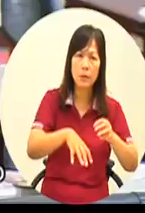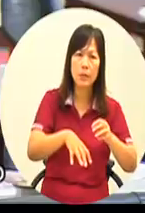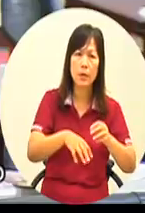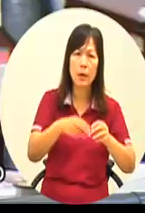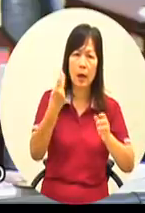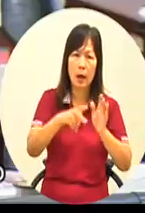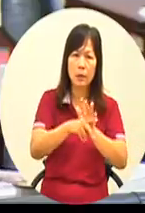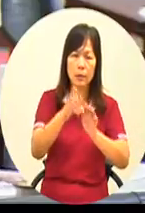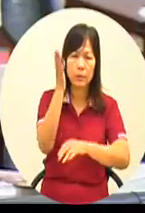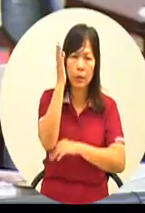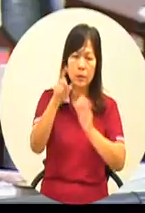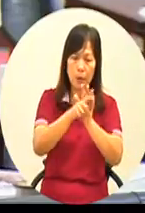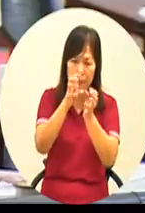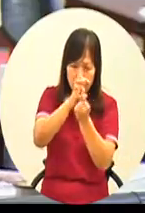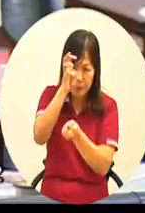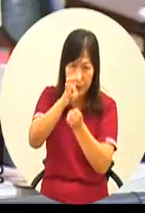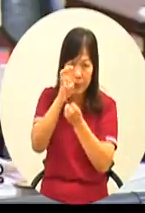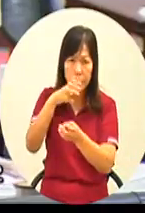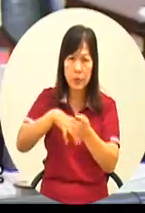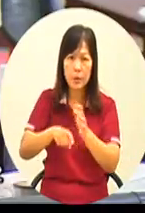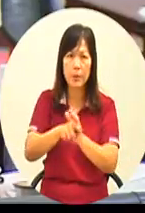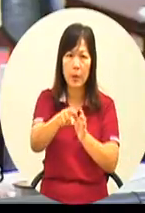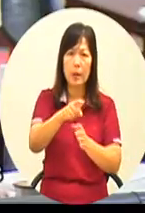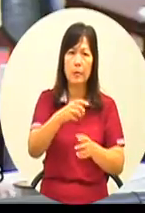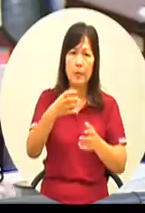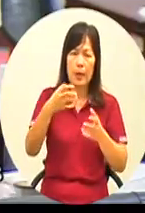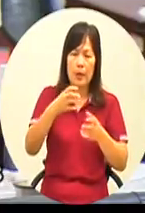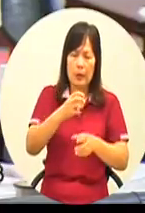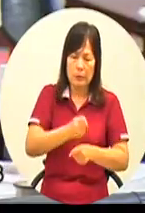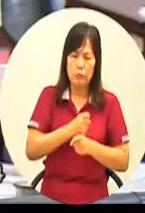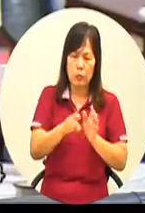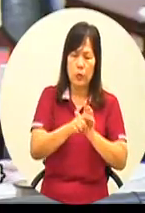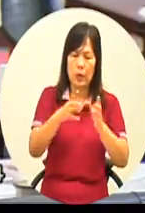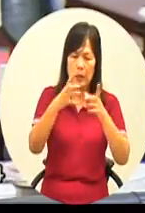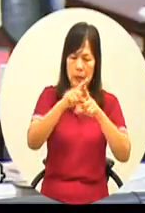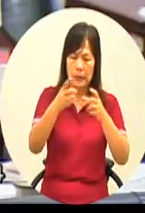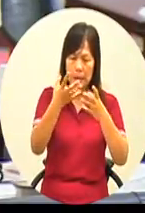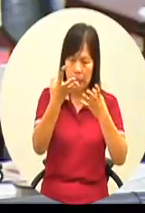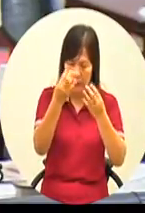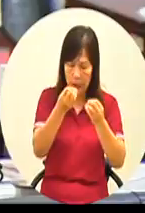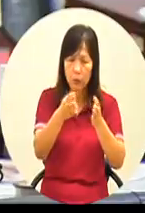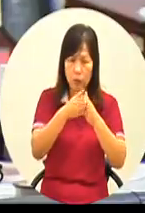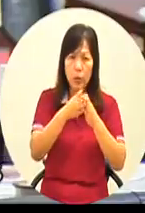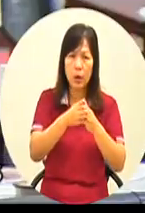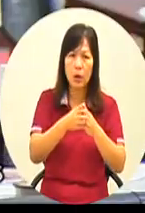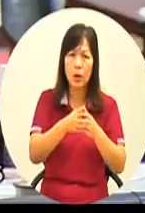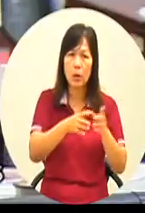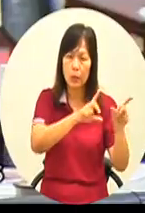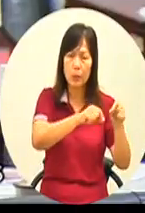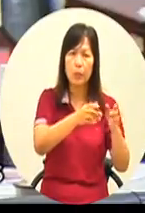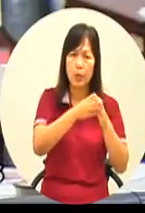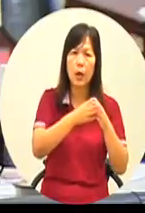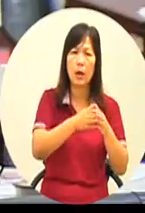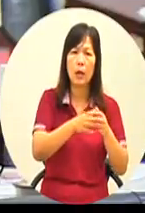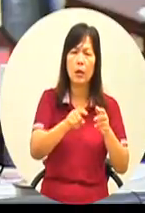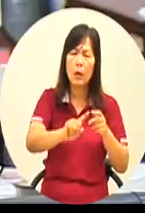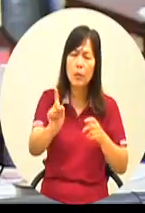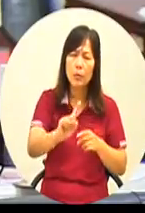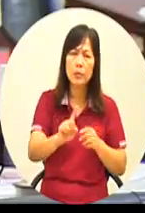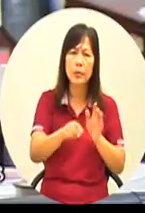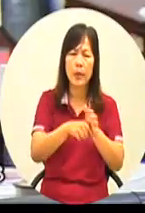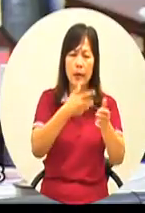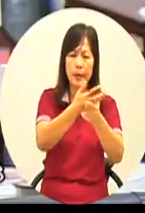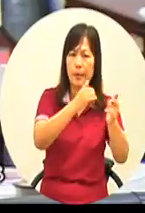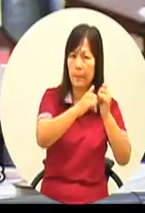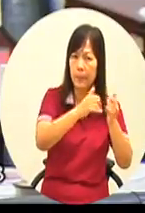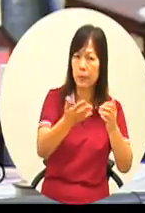在政策的一个分析上，你们其实真的要善用大数据。那为什么要善用大数据？其实就是让民众很